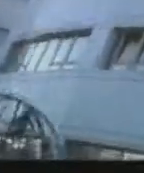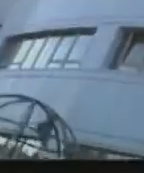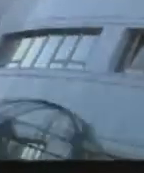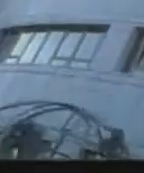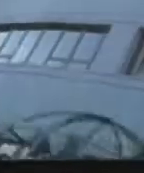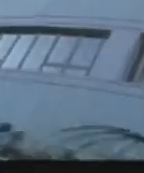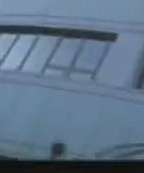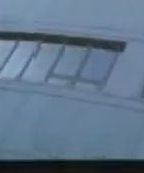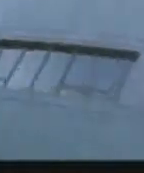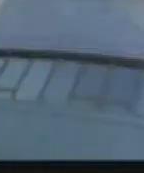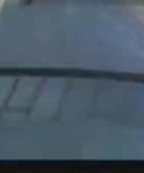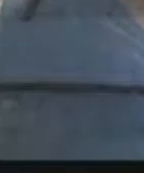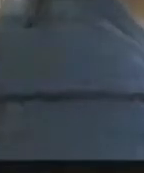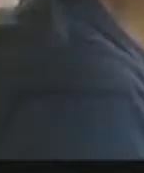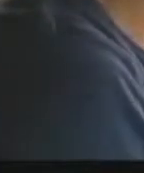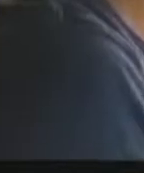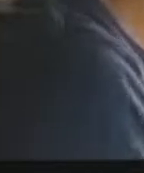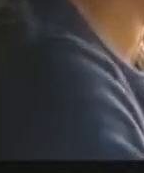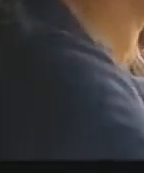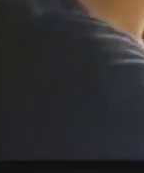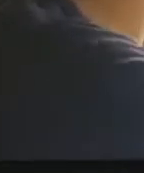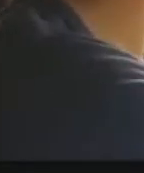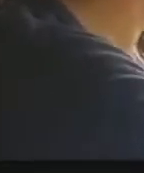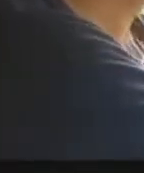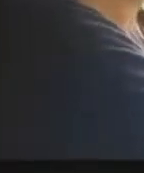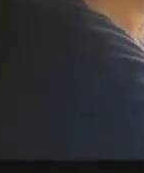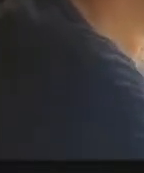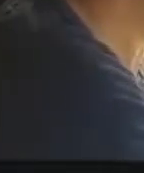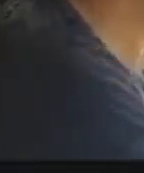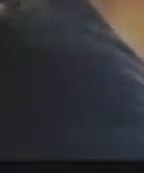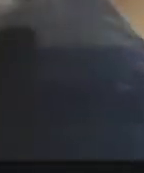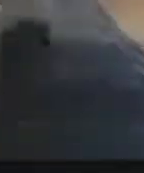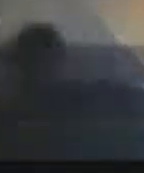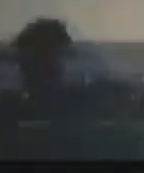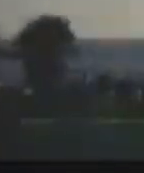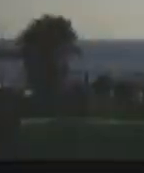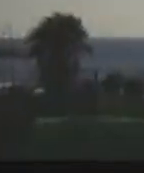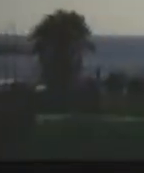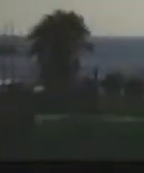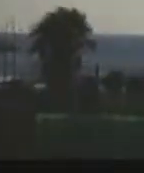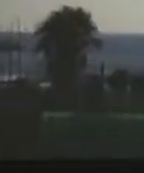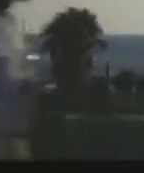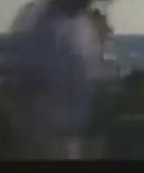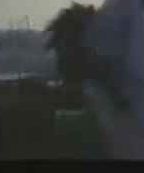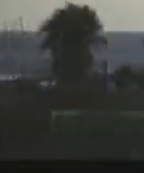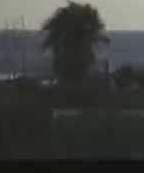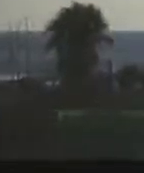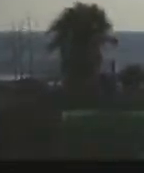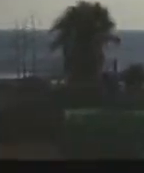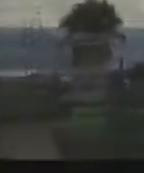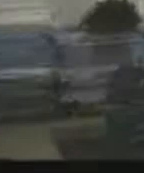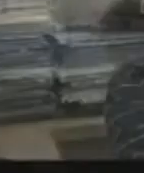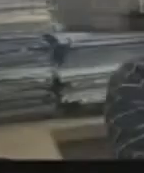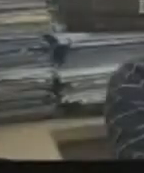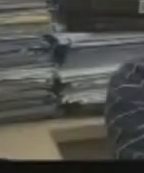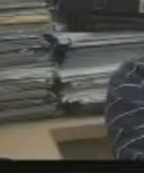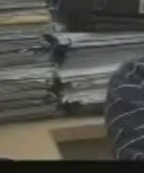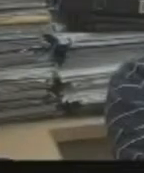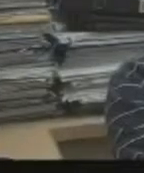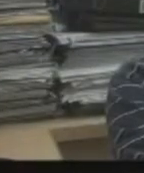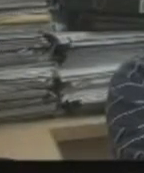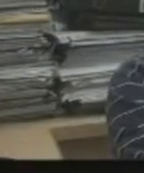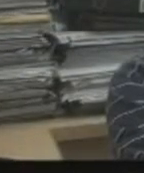חזרה. עבורנו היום העקוב הזה הופך לאט לאט להיות מישור. אי שם